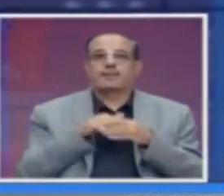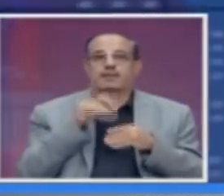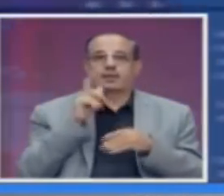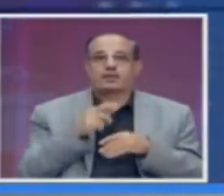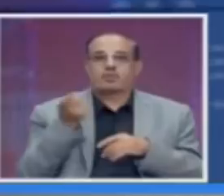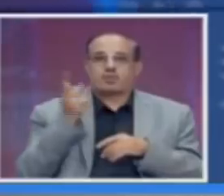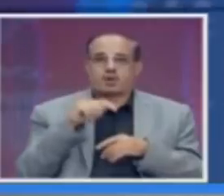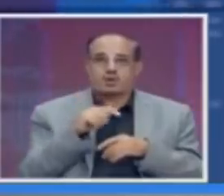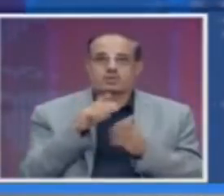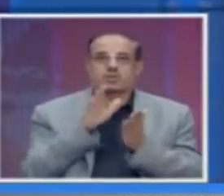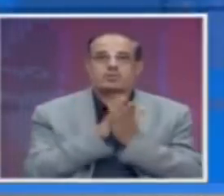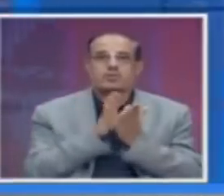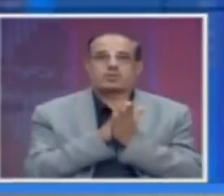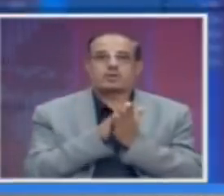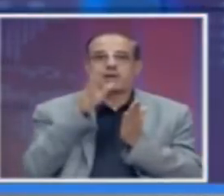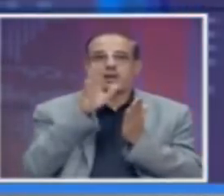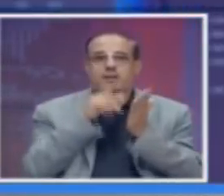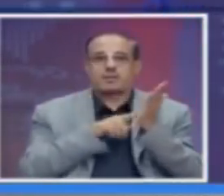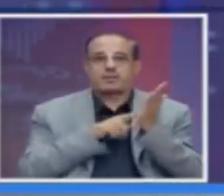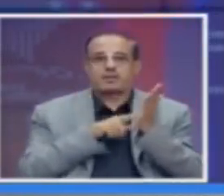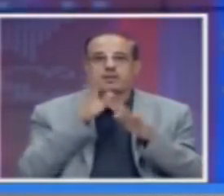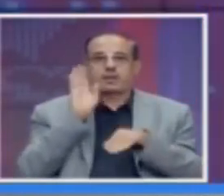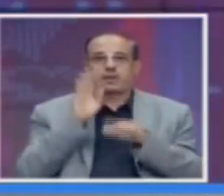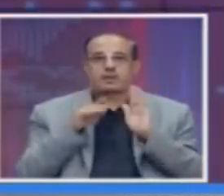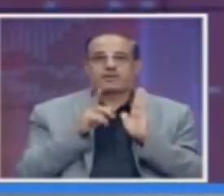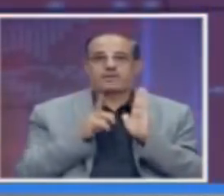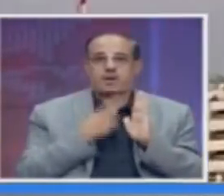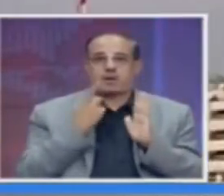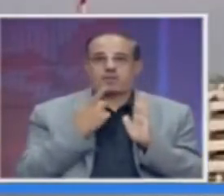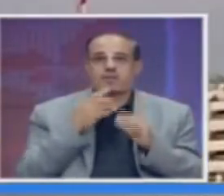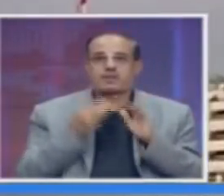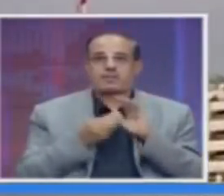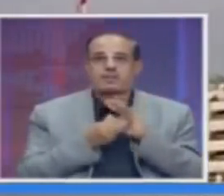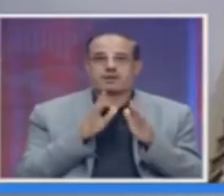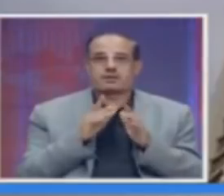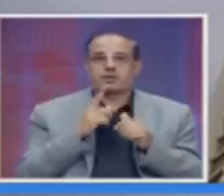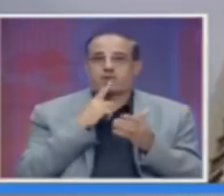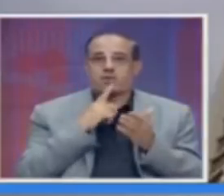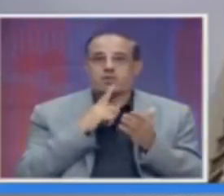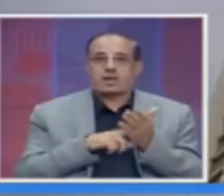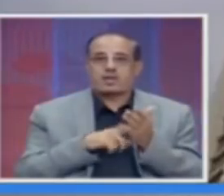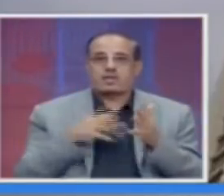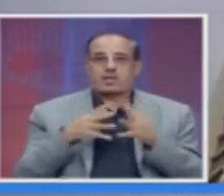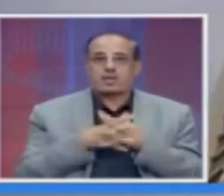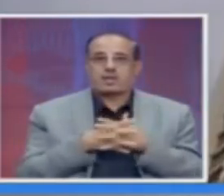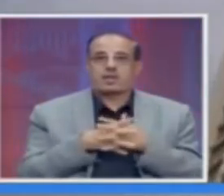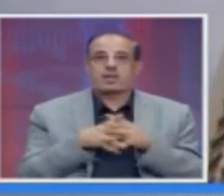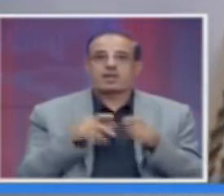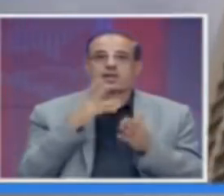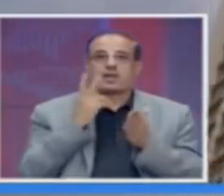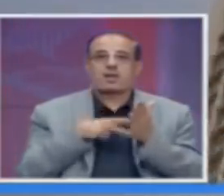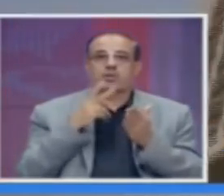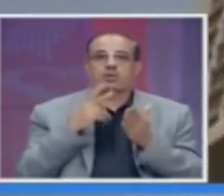الرسمي للهيئة الوطنية للانتخابات اليوم وغدا، وذلك لطبع وملء بطاقتي الاقتراع في المرحلة